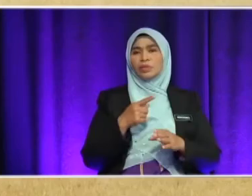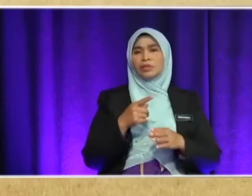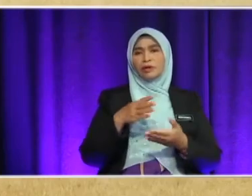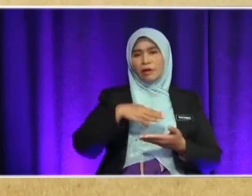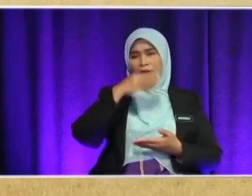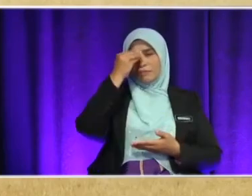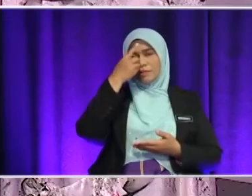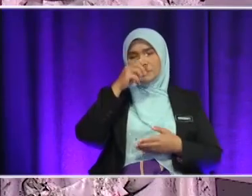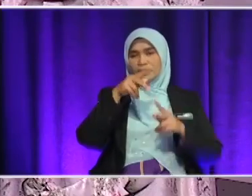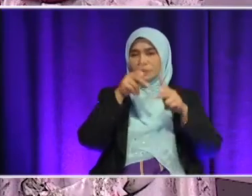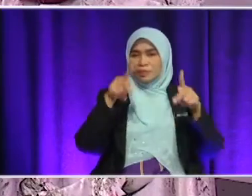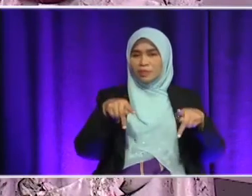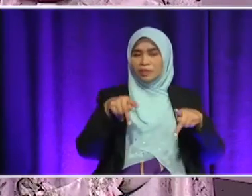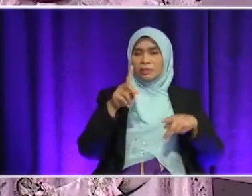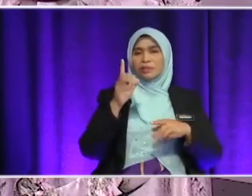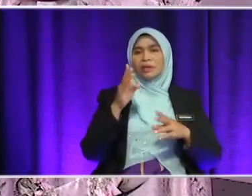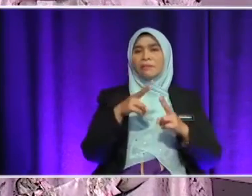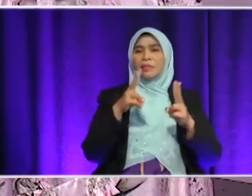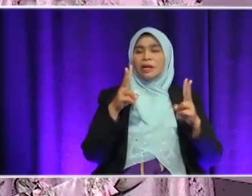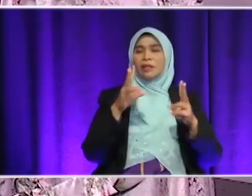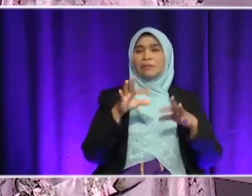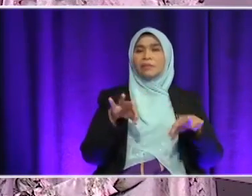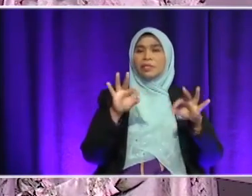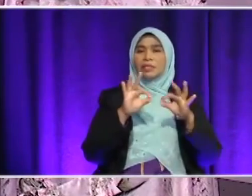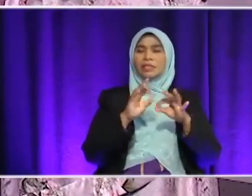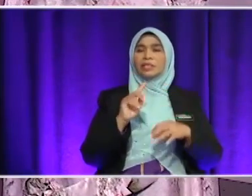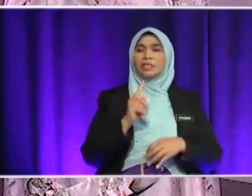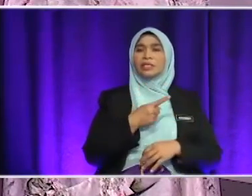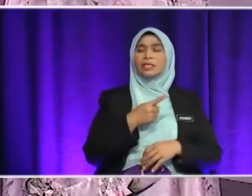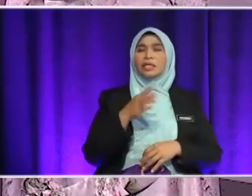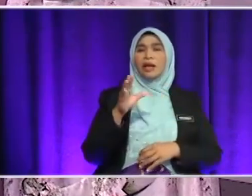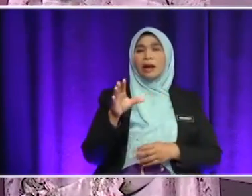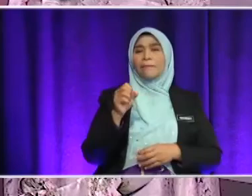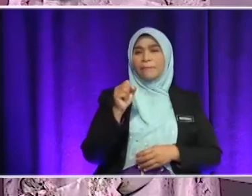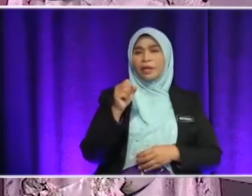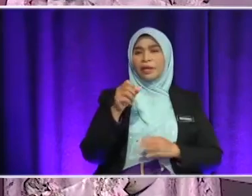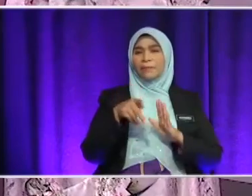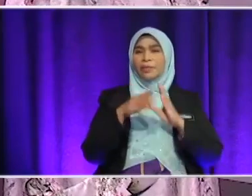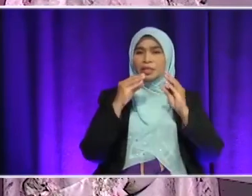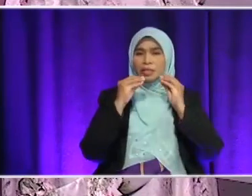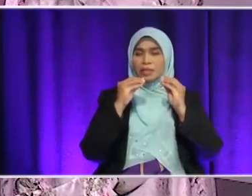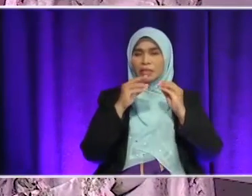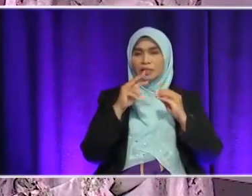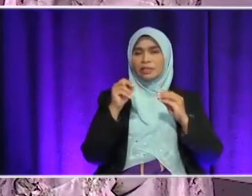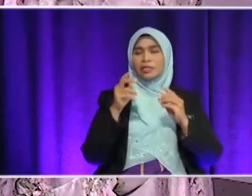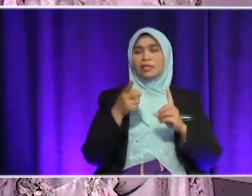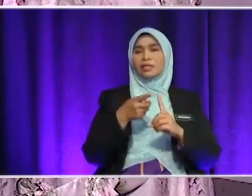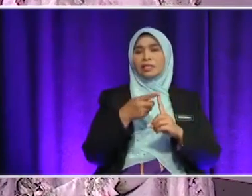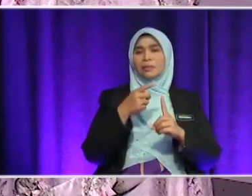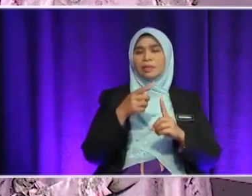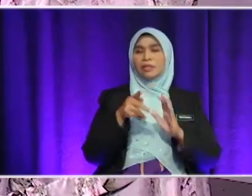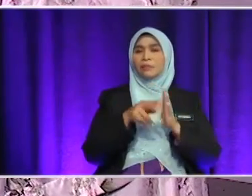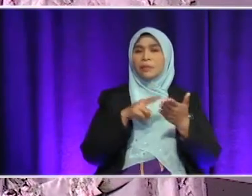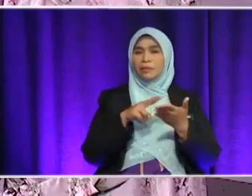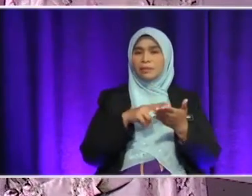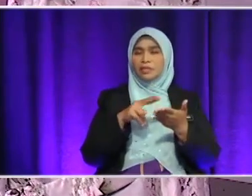satu satu lagi yang paling penting kita tidak mengambil iktiba dan kita mengamalkan apa yang kita dapat daripada pembacaan